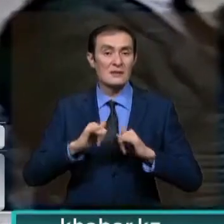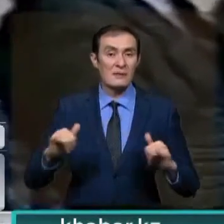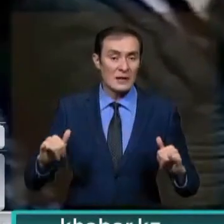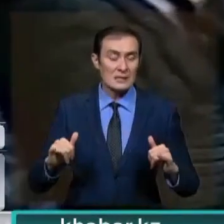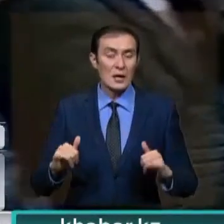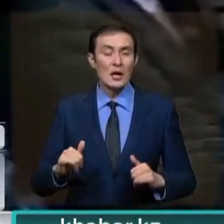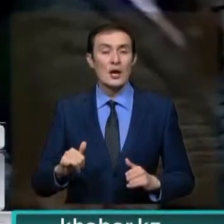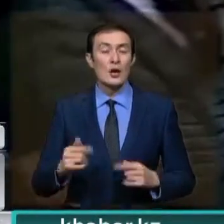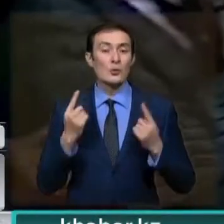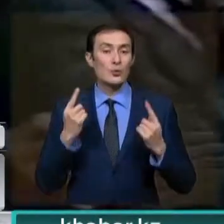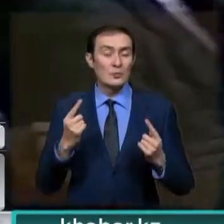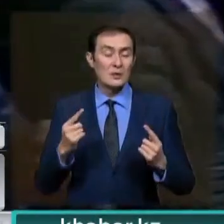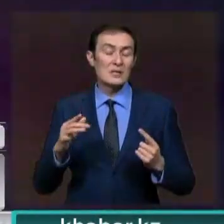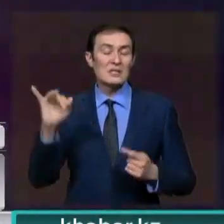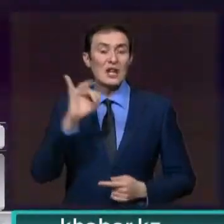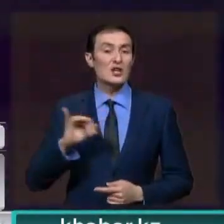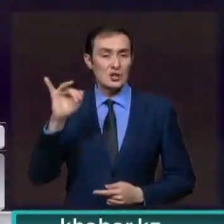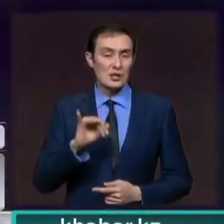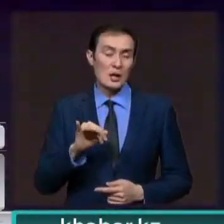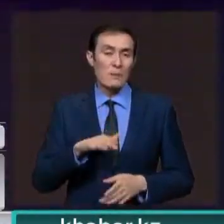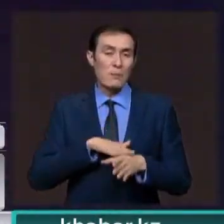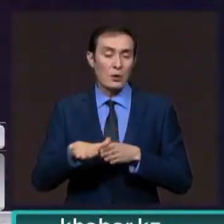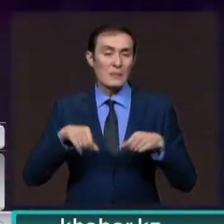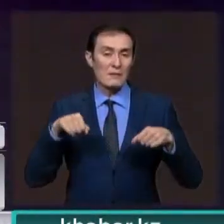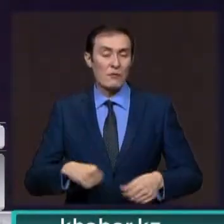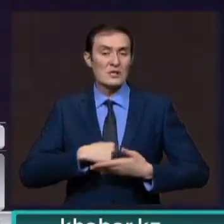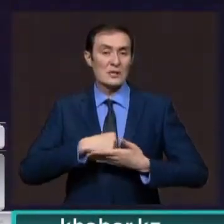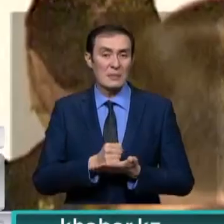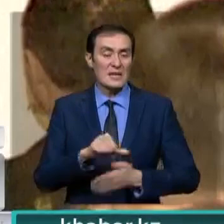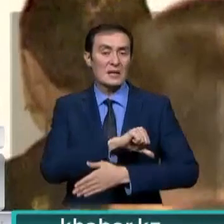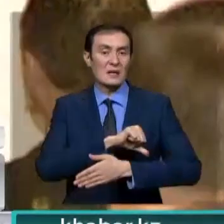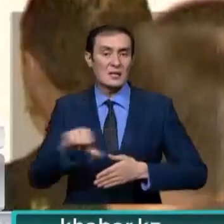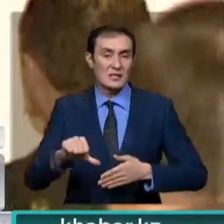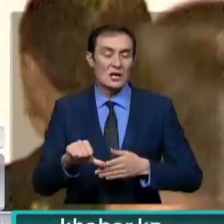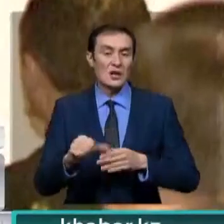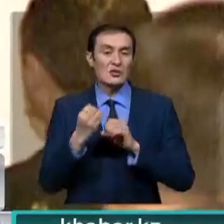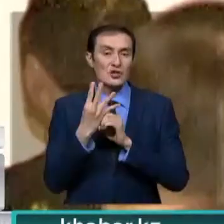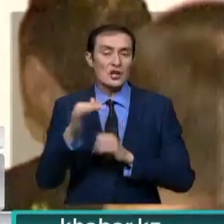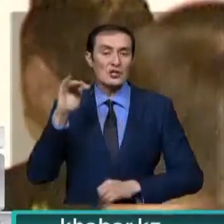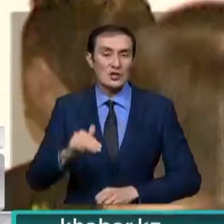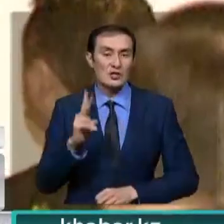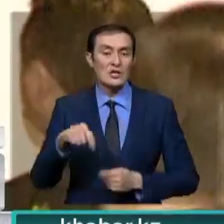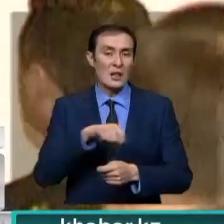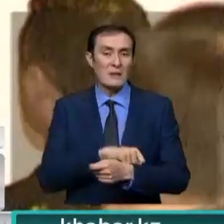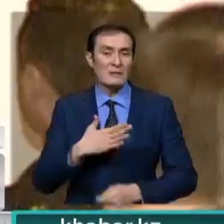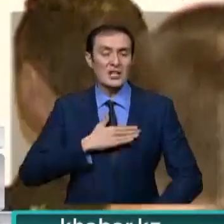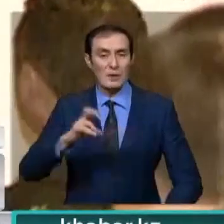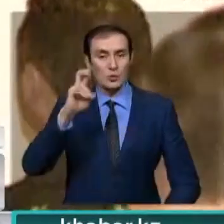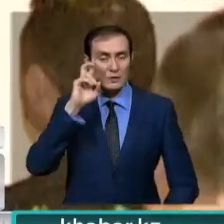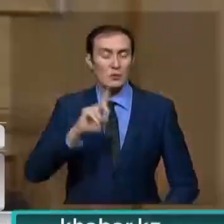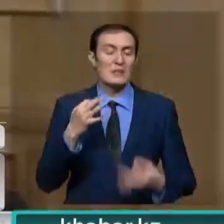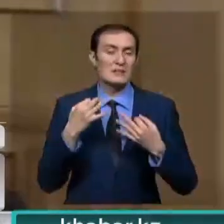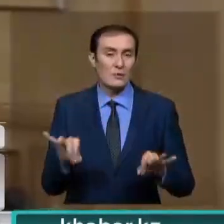одной из без преувеличений исторических полное правовое закрепление границей в 14 тысяч километров нашей страны что